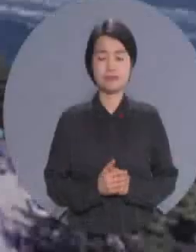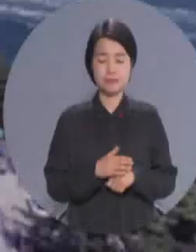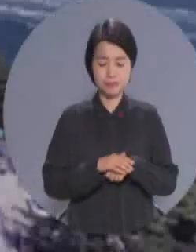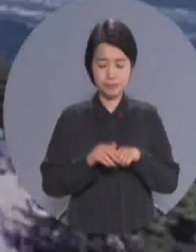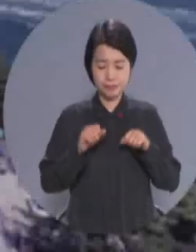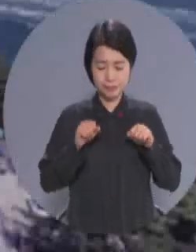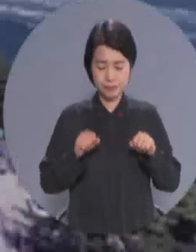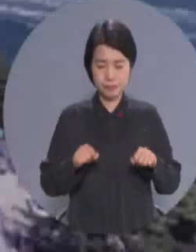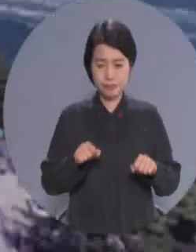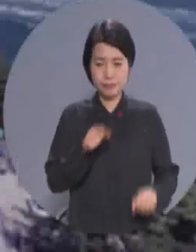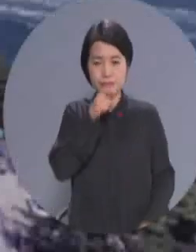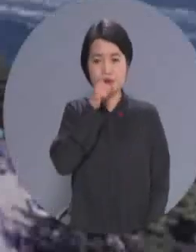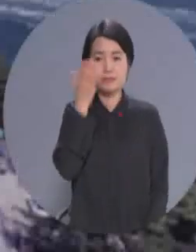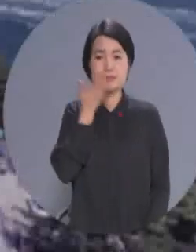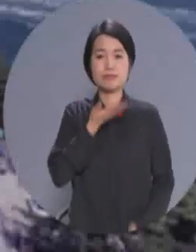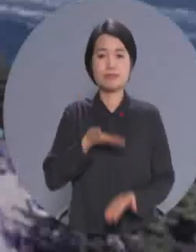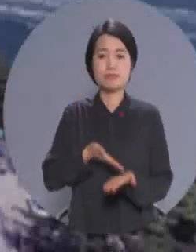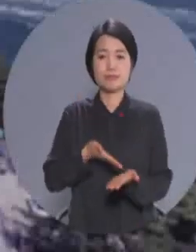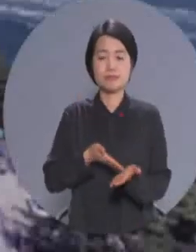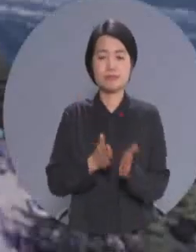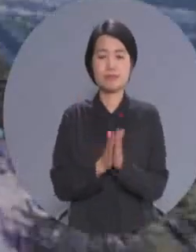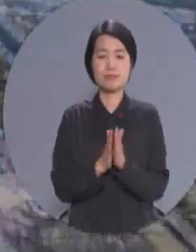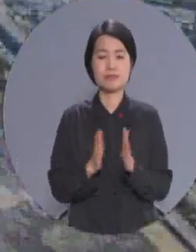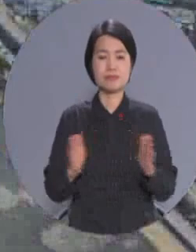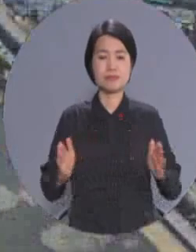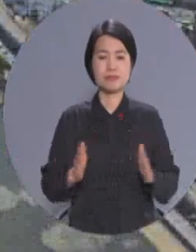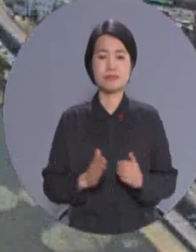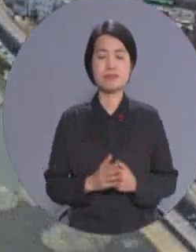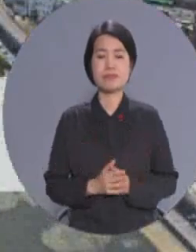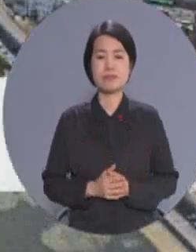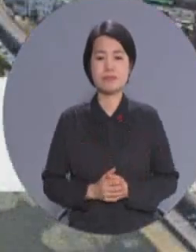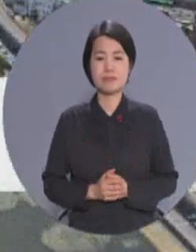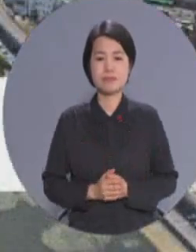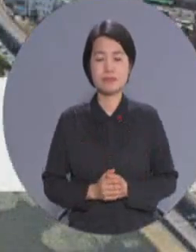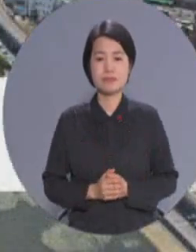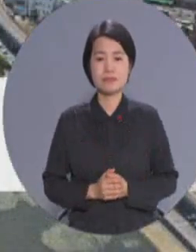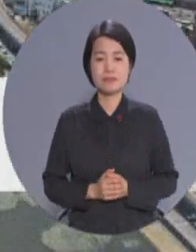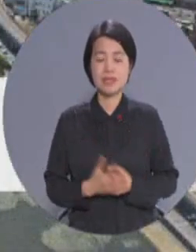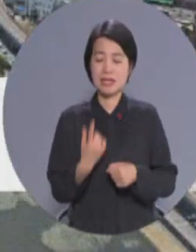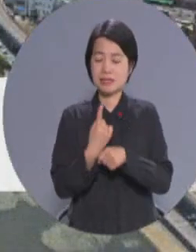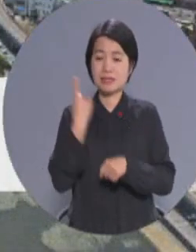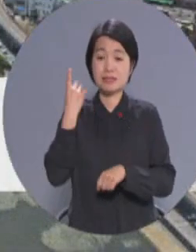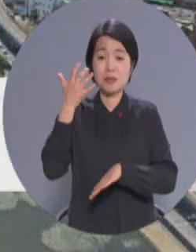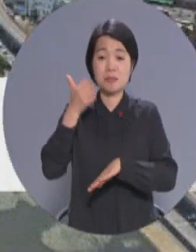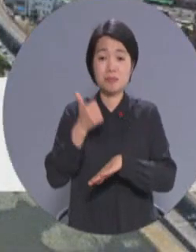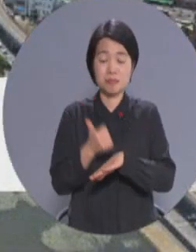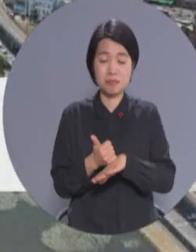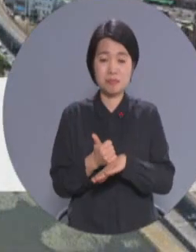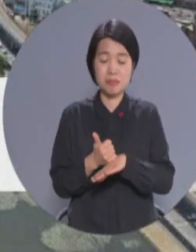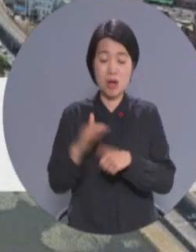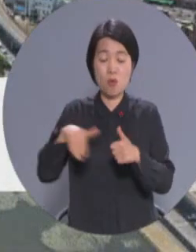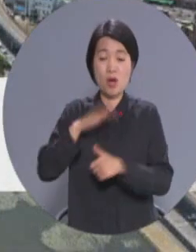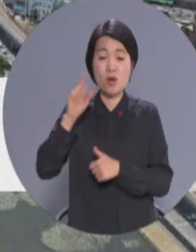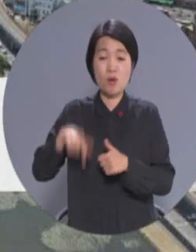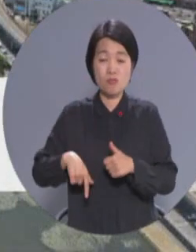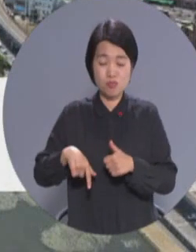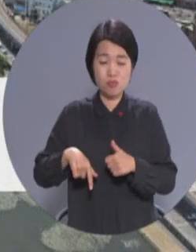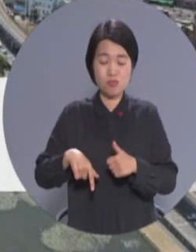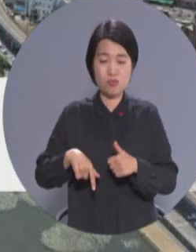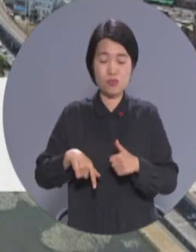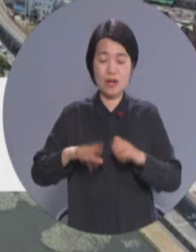여러분 안녕하십니까 여수 MBC 뉴스 데스크입니다 지난해 말 순천 동천이 환경부의